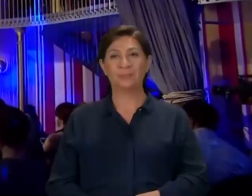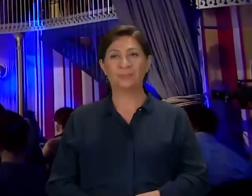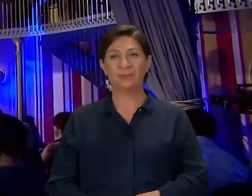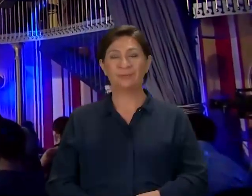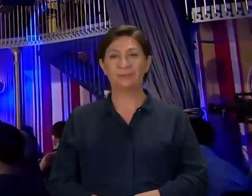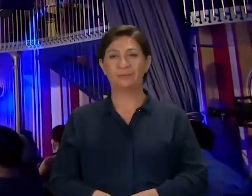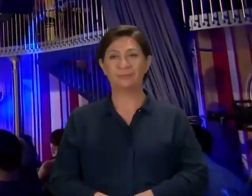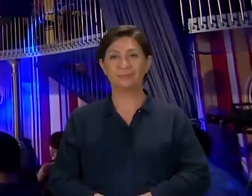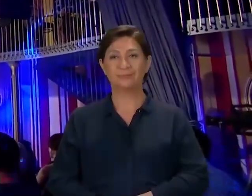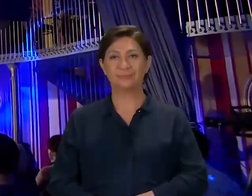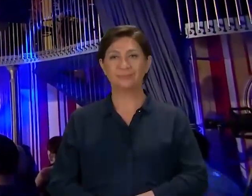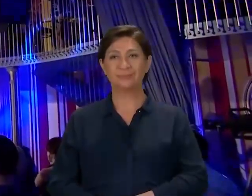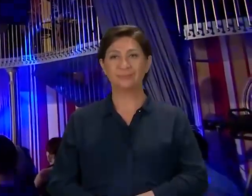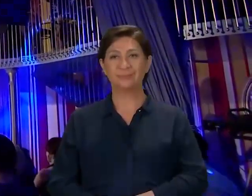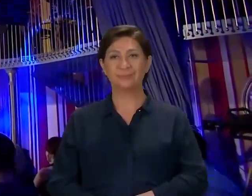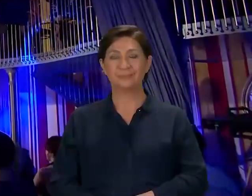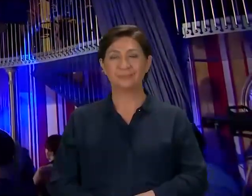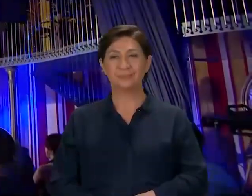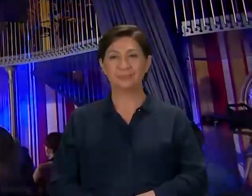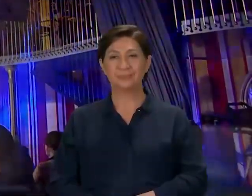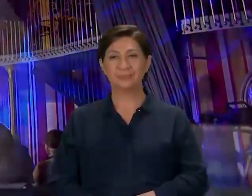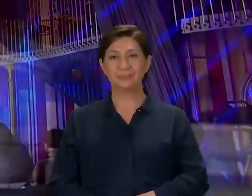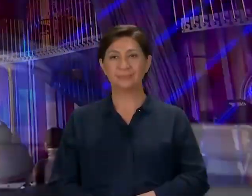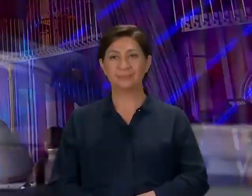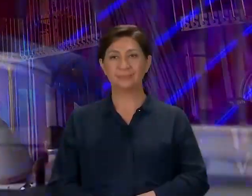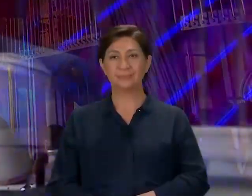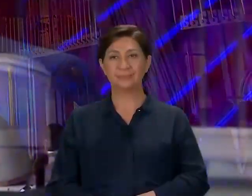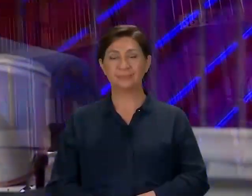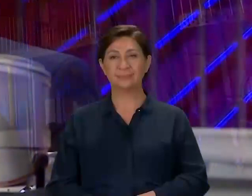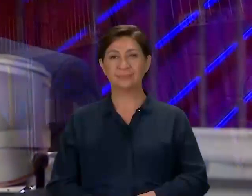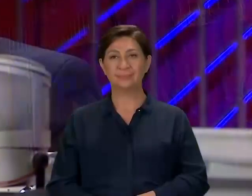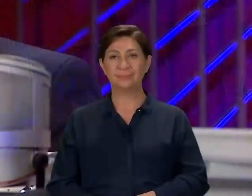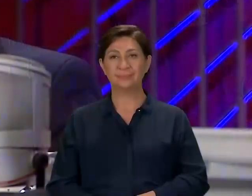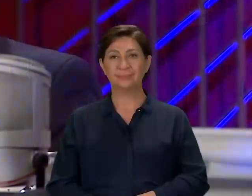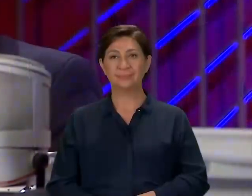Quiero terminar con toda la esperanza que quedó.